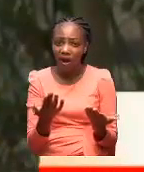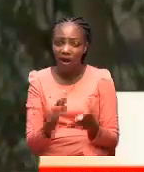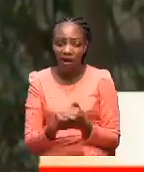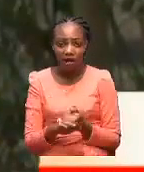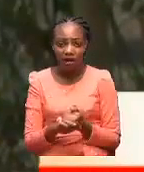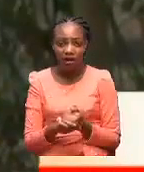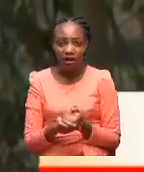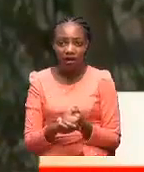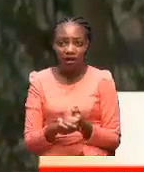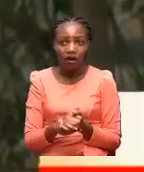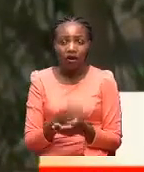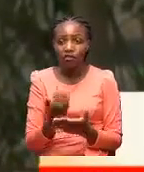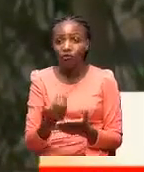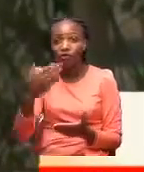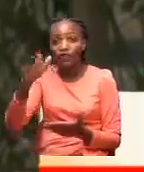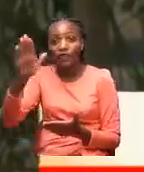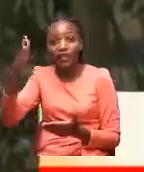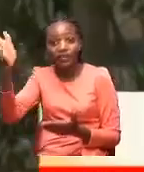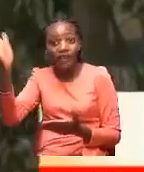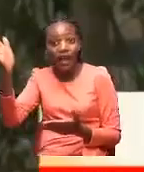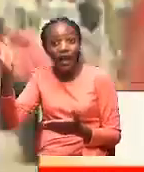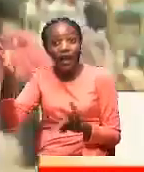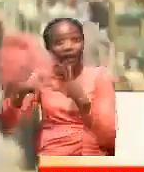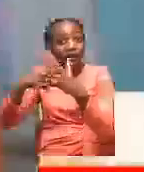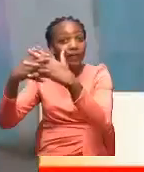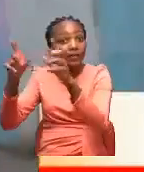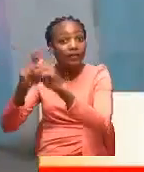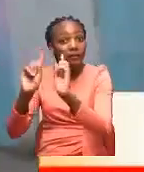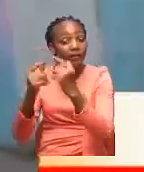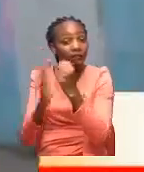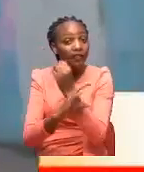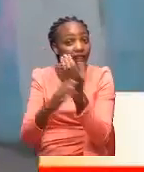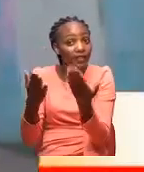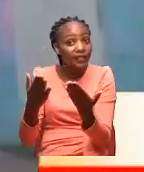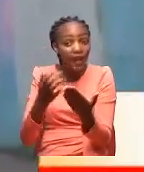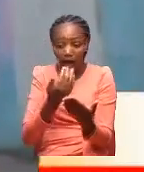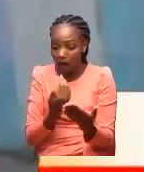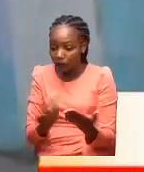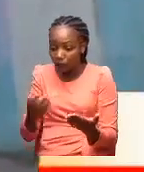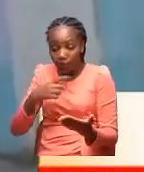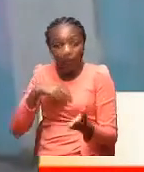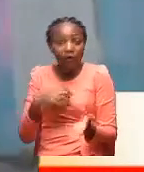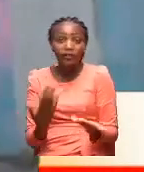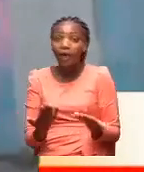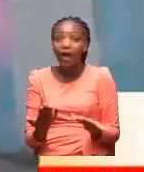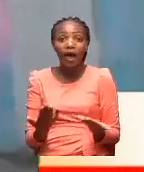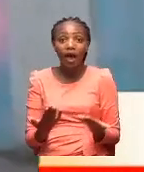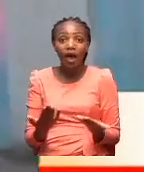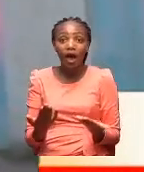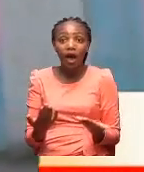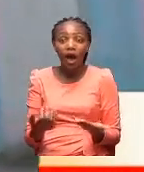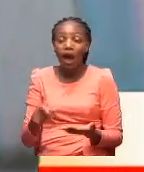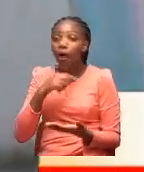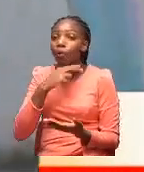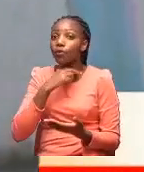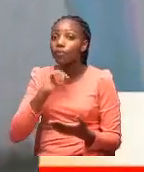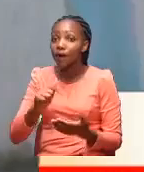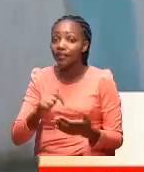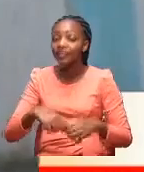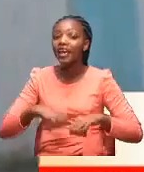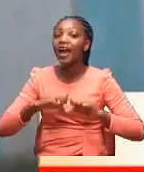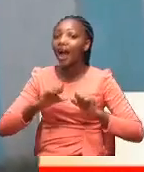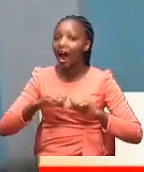ngambo. Sisi watoto wako hapa. Wanasoma hata viatu hawana. Uongozi ni kukuja polepole na kuelewana. Hata rais wetu alikuja polepole ni kwa